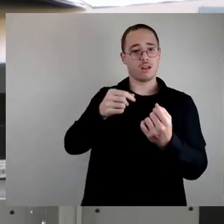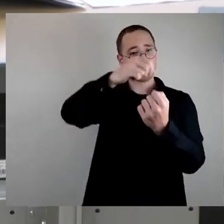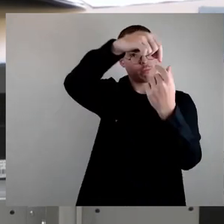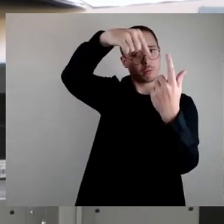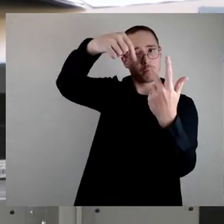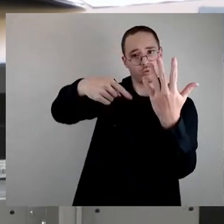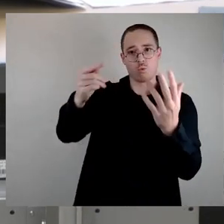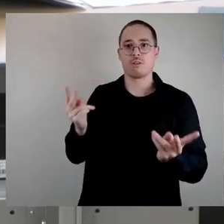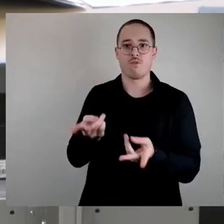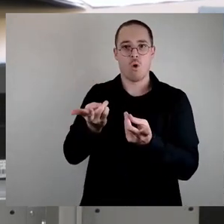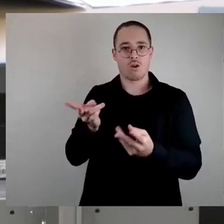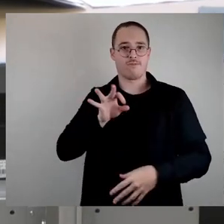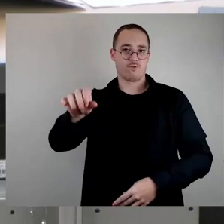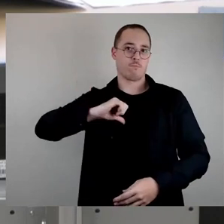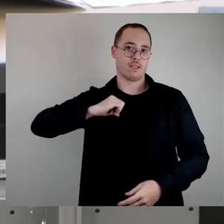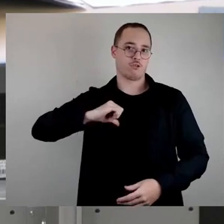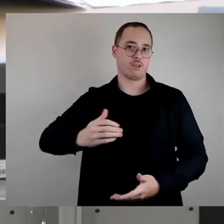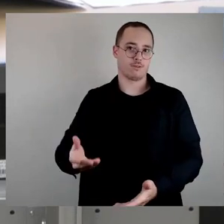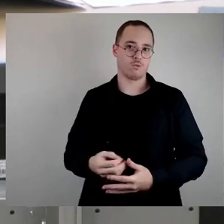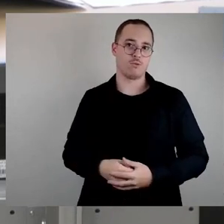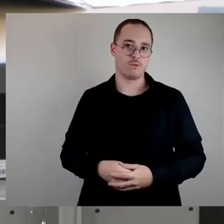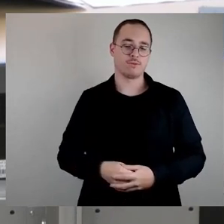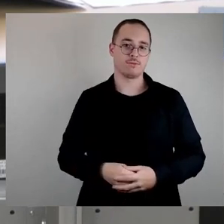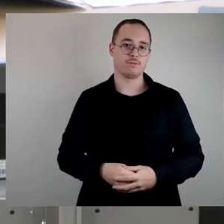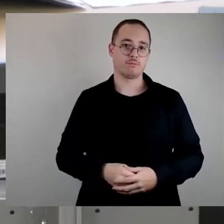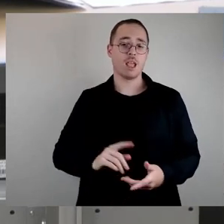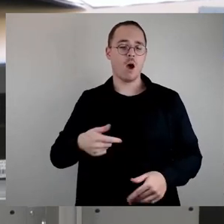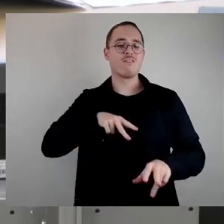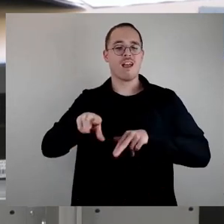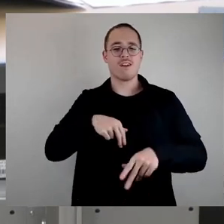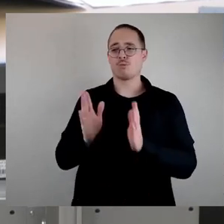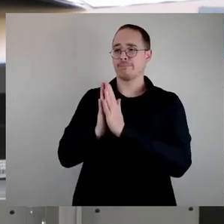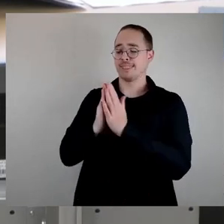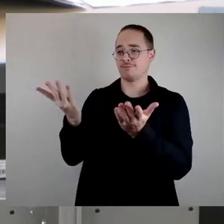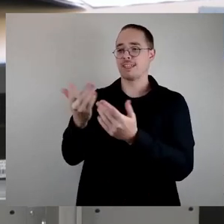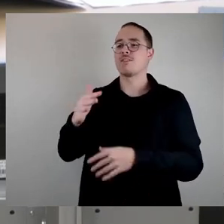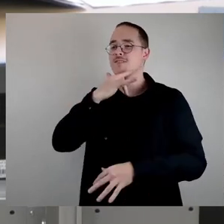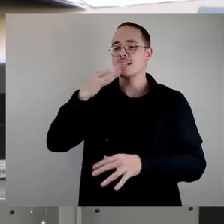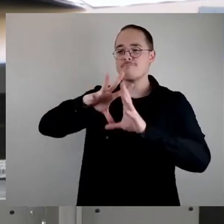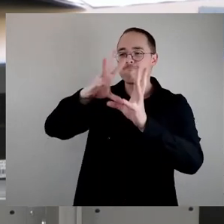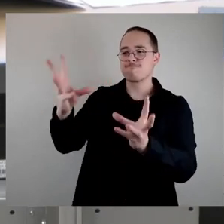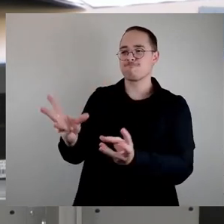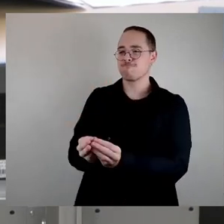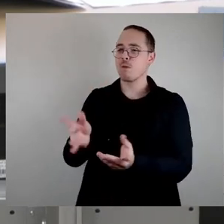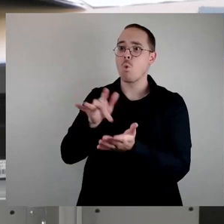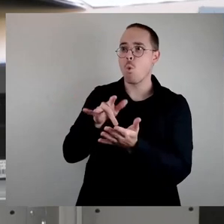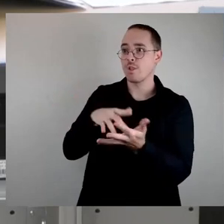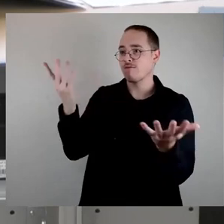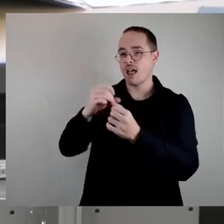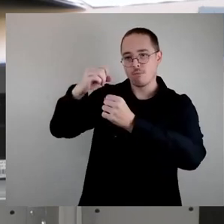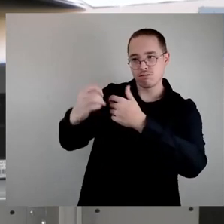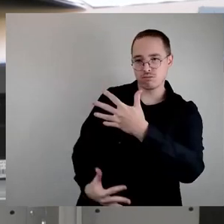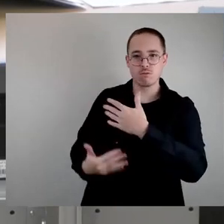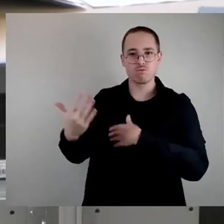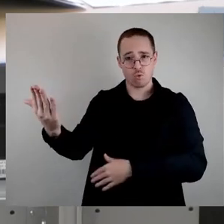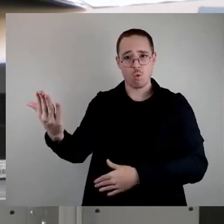noch eine Bitte an die Verwaltung, weil wir haben eine sehr, sehr umfangreiche Begründung geschrieben für den gemeinsamen Ersetzungsantrag, um die Dinge, die